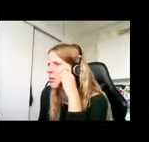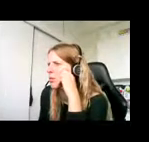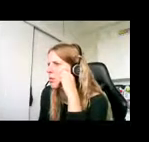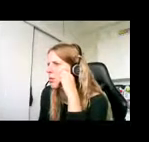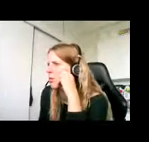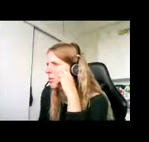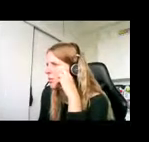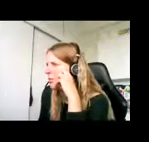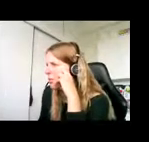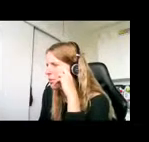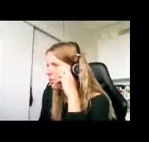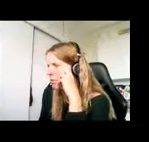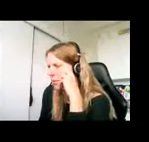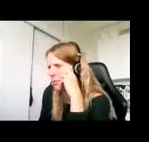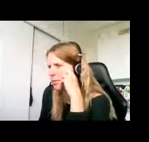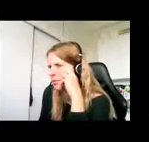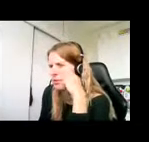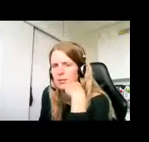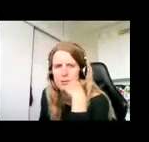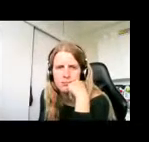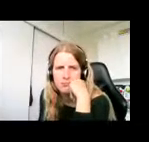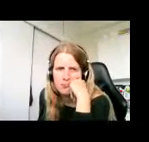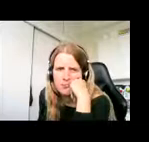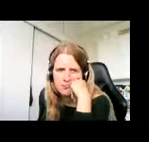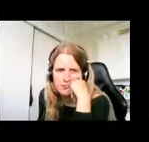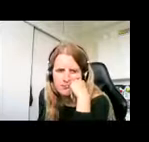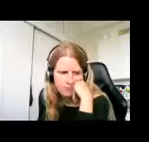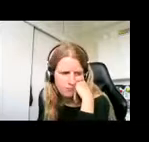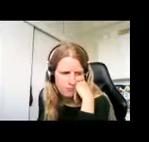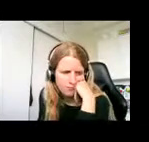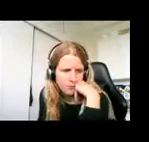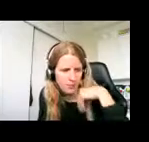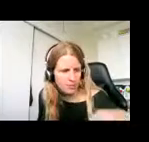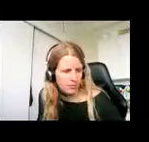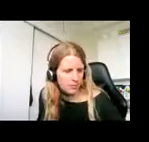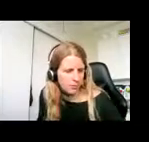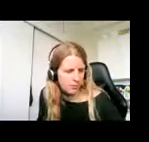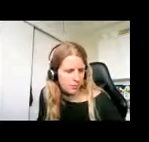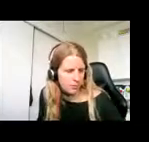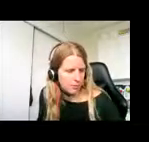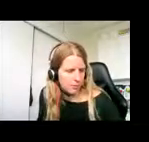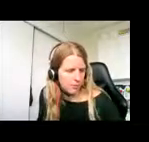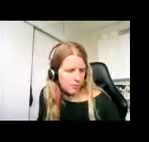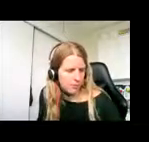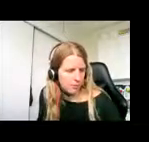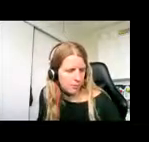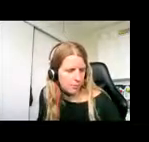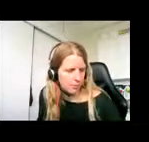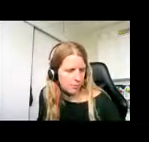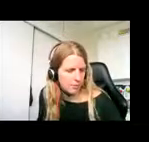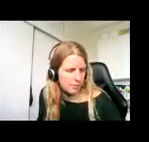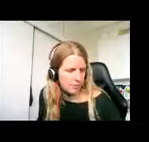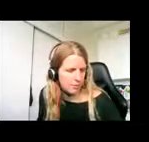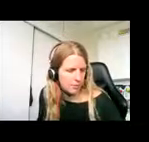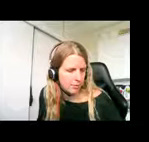het speelplein, bijvoorbeeld als de lokale speelplanondersteuner van de VDS een bezoekje brengt, zet dat duidelijk in het logboek. Als er een leverancier langskomt,